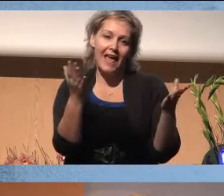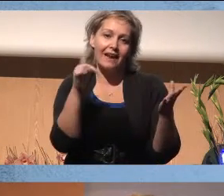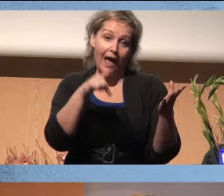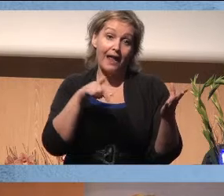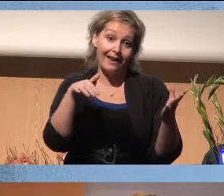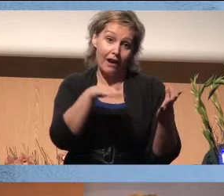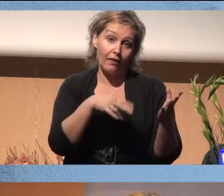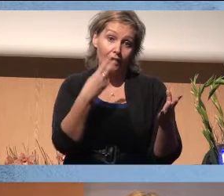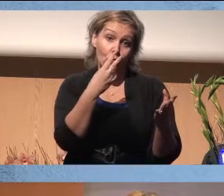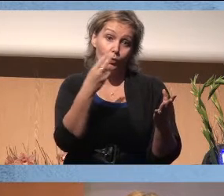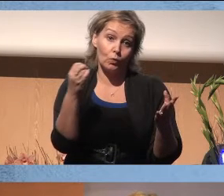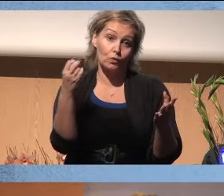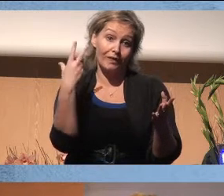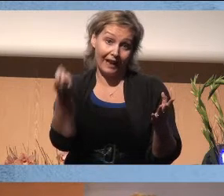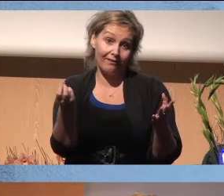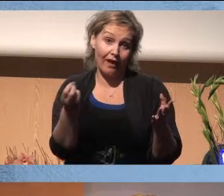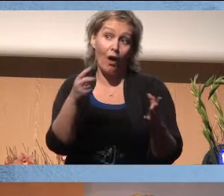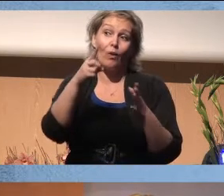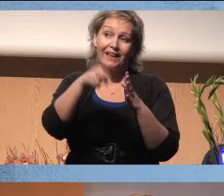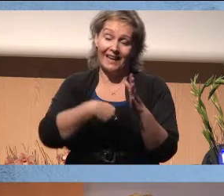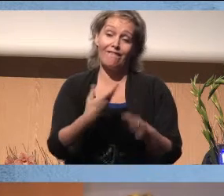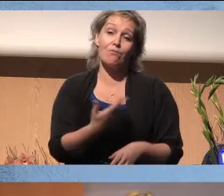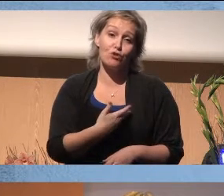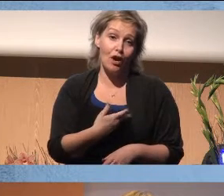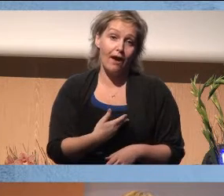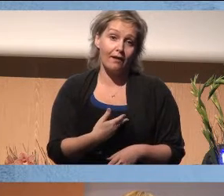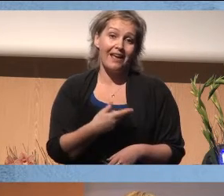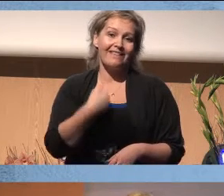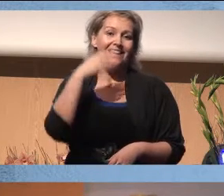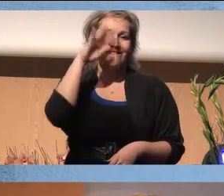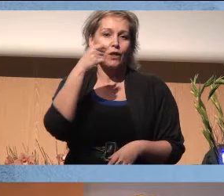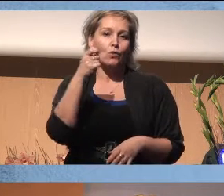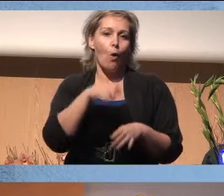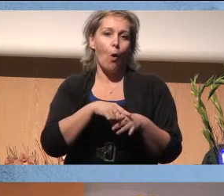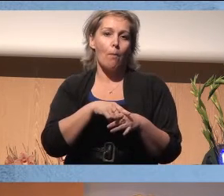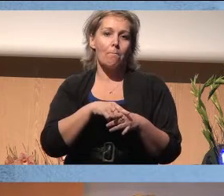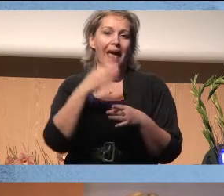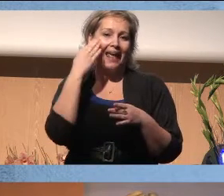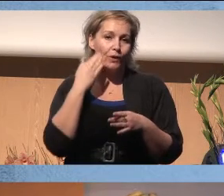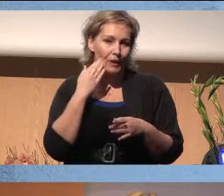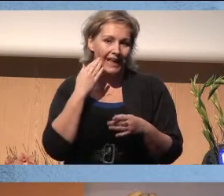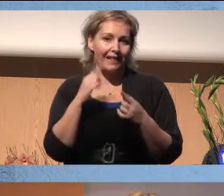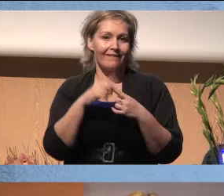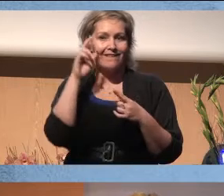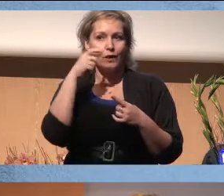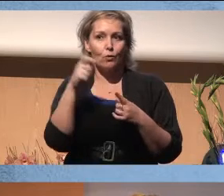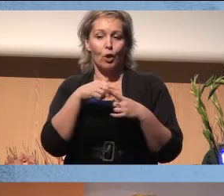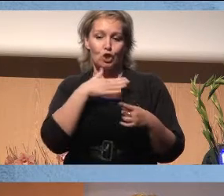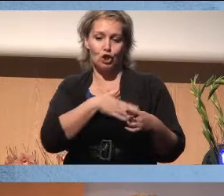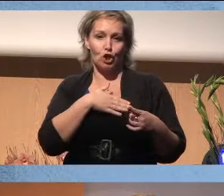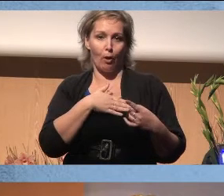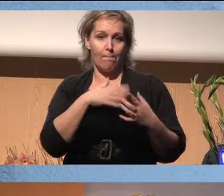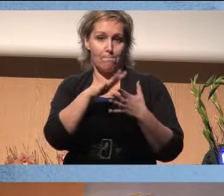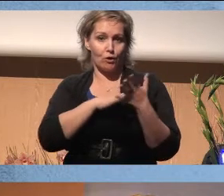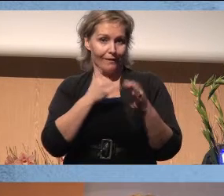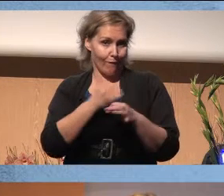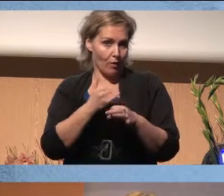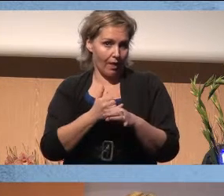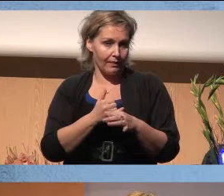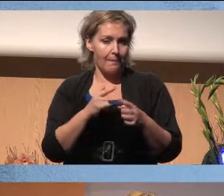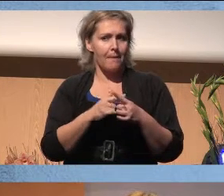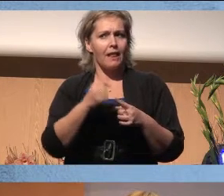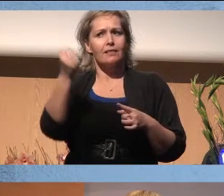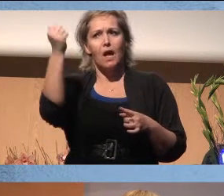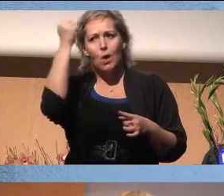landet. Det krever mye. Vi vet noe om epidemiologien, Vi vet nå hvordan sykdomsmønstrene er.